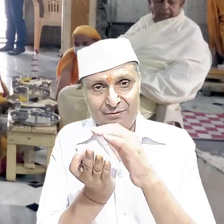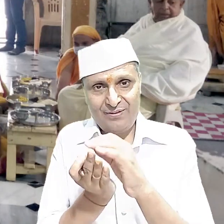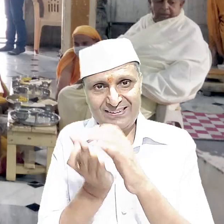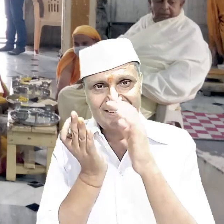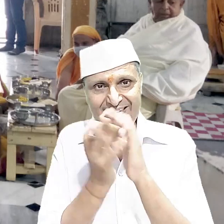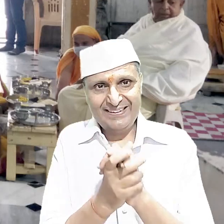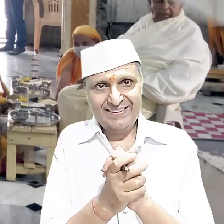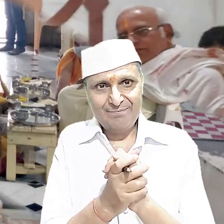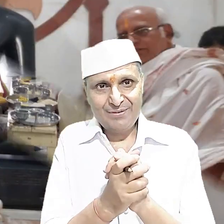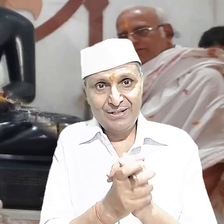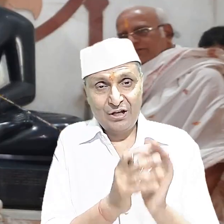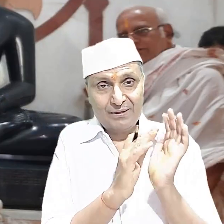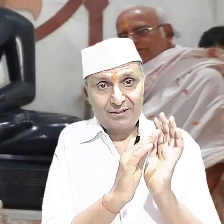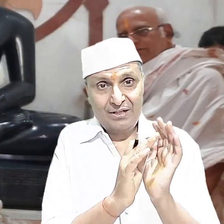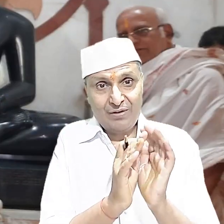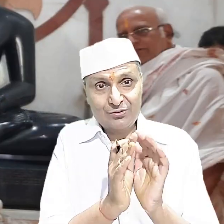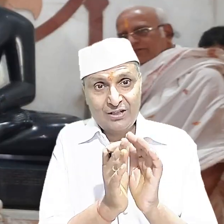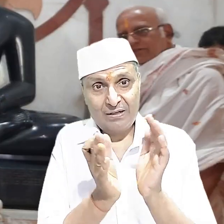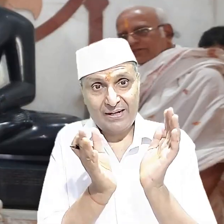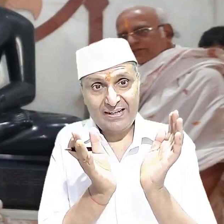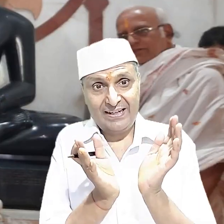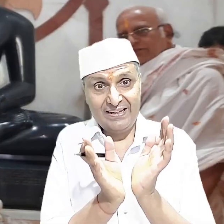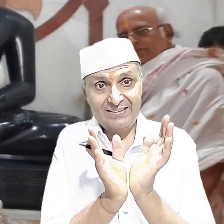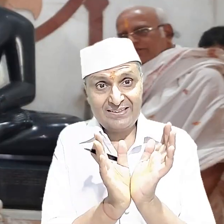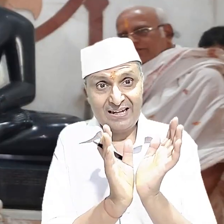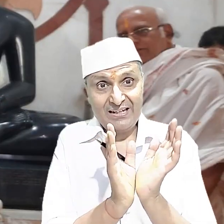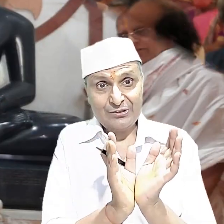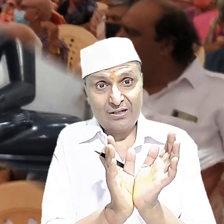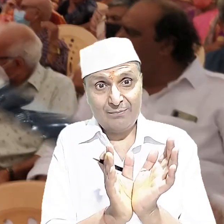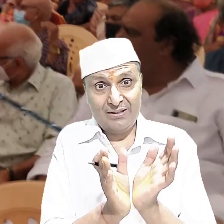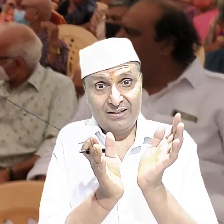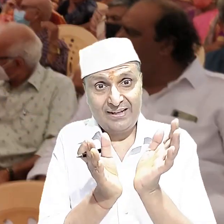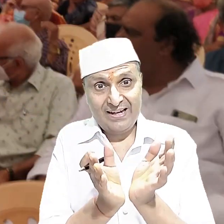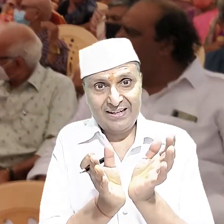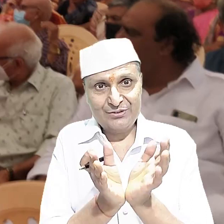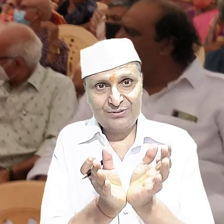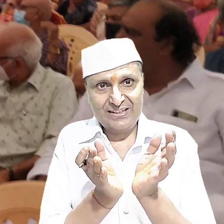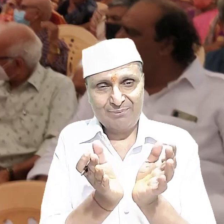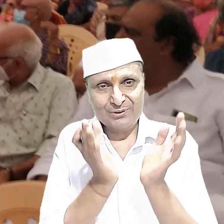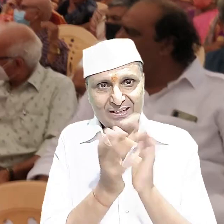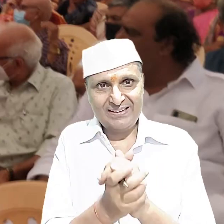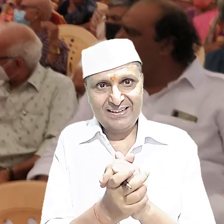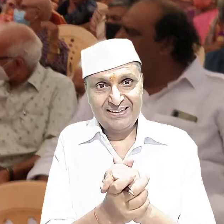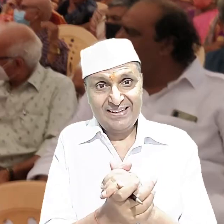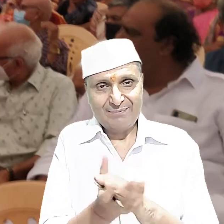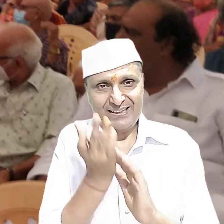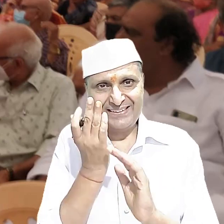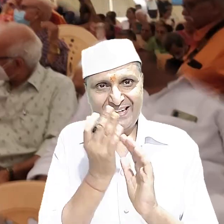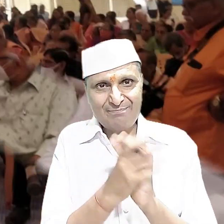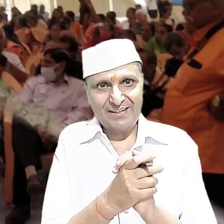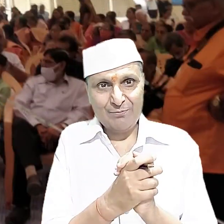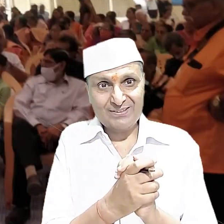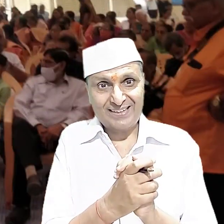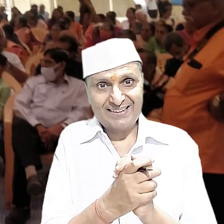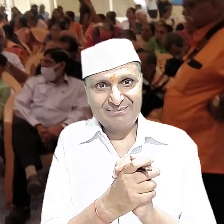मंदिर में विराजित की गई। यहाँ पर कई वातों के कमरे बनाए गए हैं, जिससे यात्रियों के लिए अब ठहरने की सुविधाएं बहुत बढ़ गई हैं। आप जानते